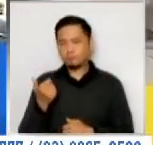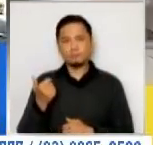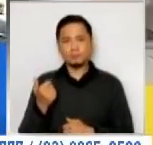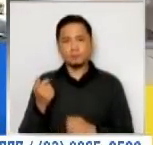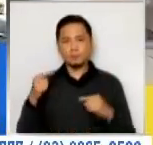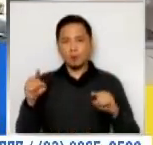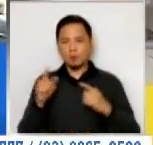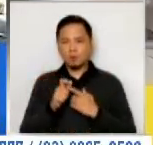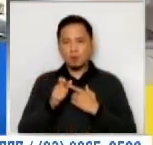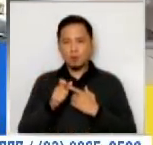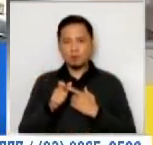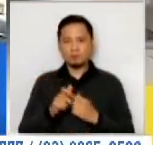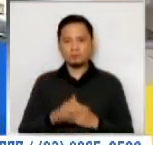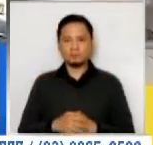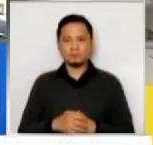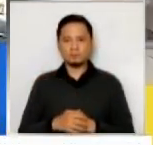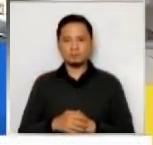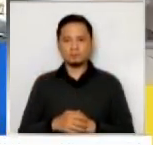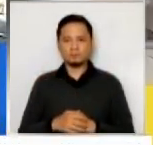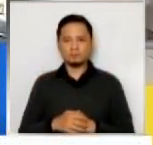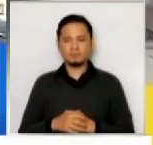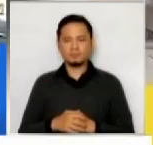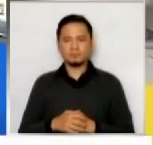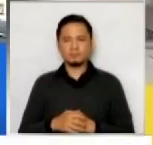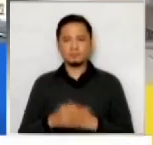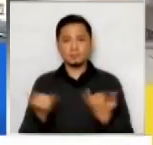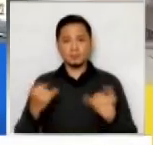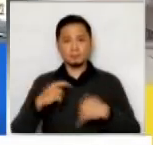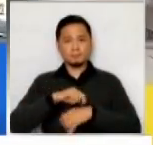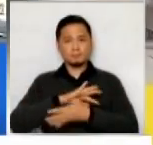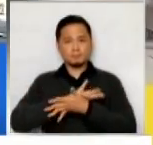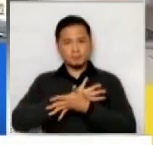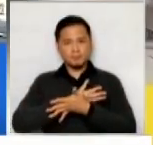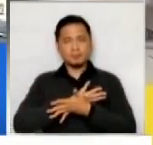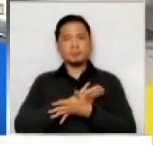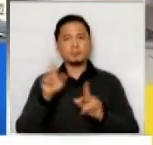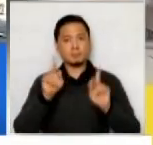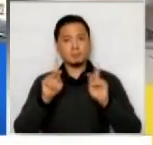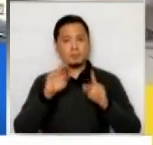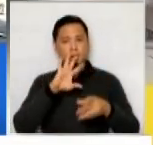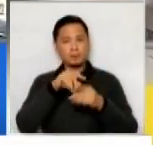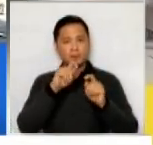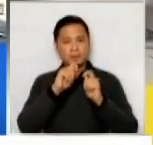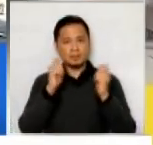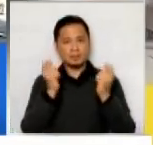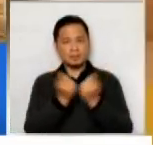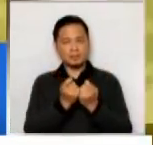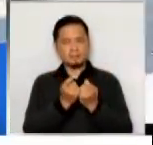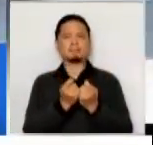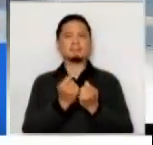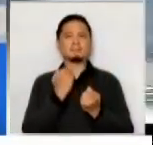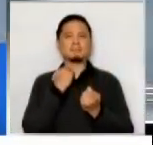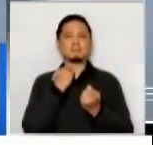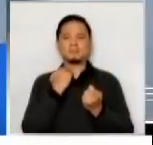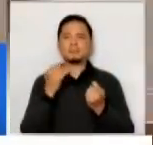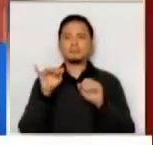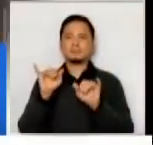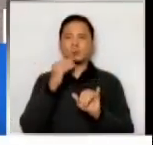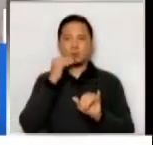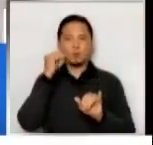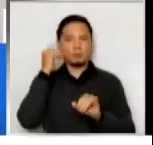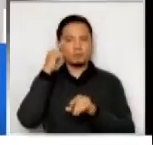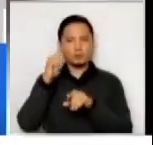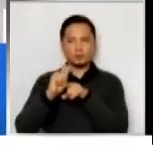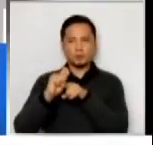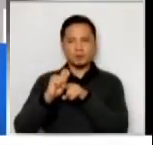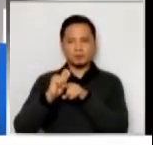Go, over and back, come on. Ngayong pandemic ang mga pambato ng track and field team sa kani-kanila mga bahay muna nagtitraining. Gaya